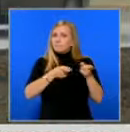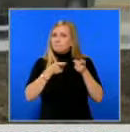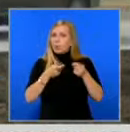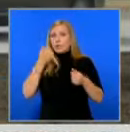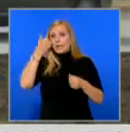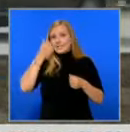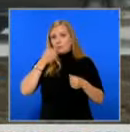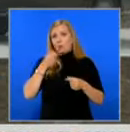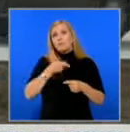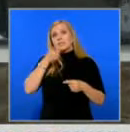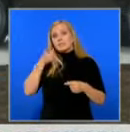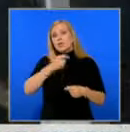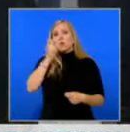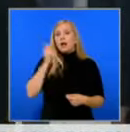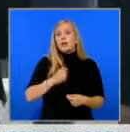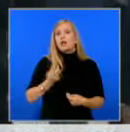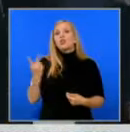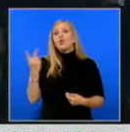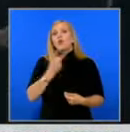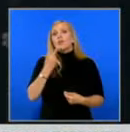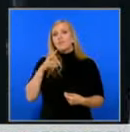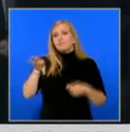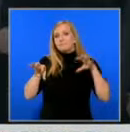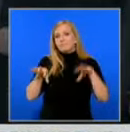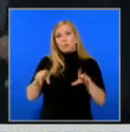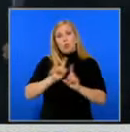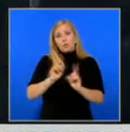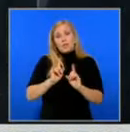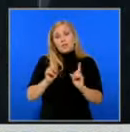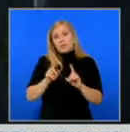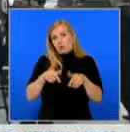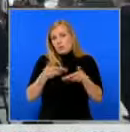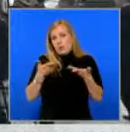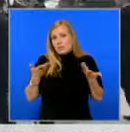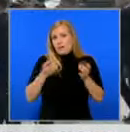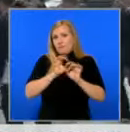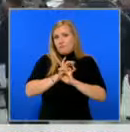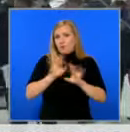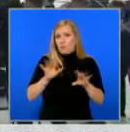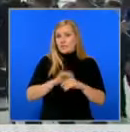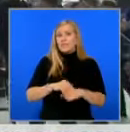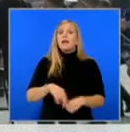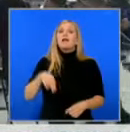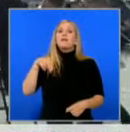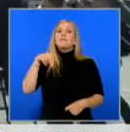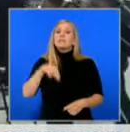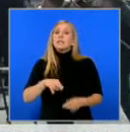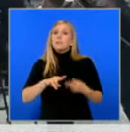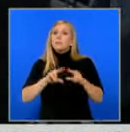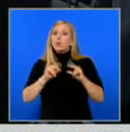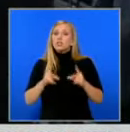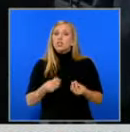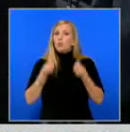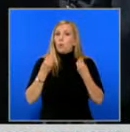украйна но както москва така и пхенян отричат това в края на срещата владимир путин цитира корейска поговорка че добрите